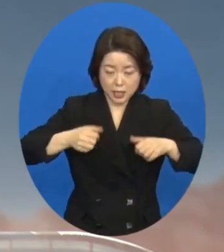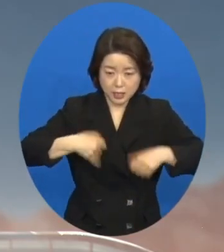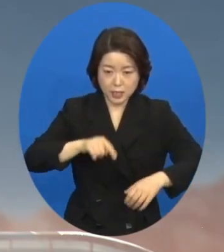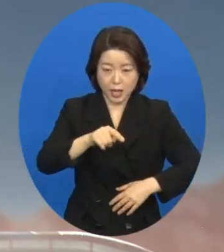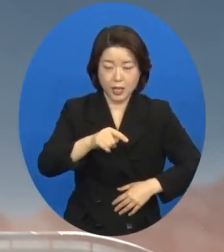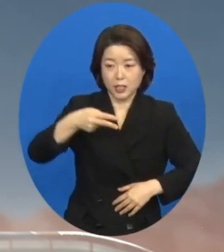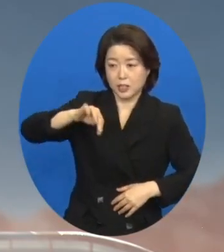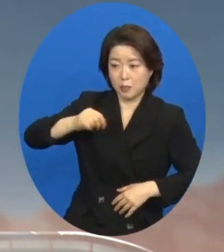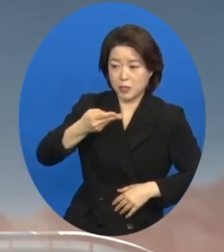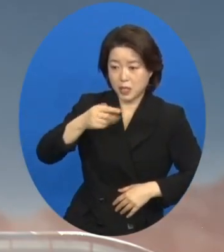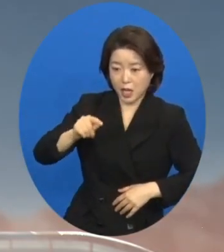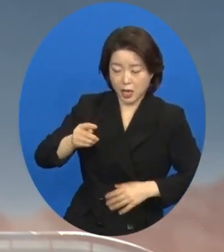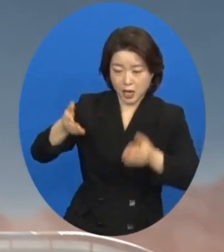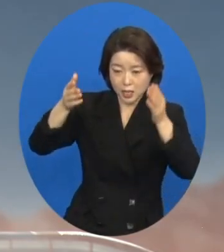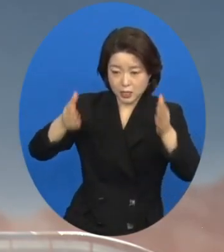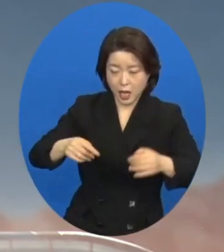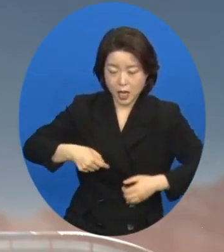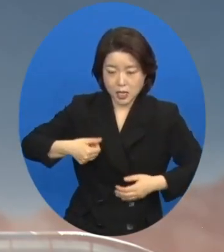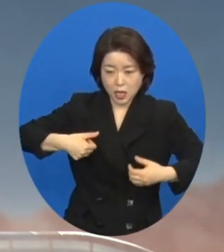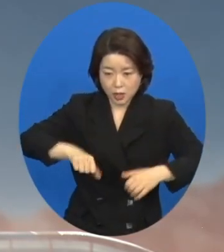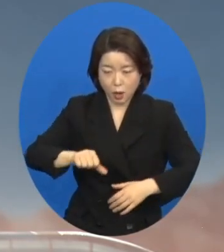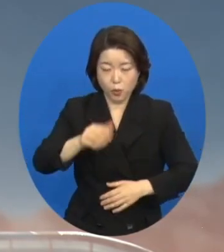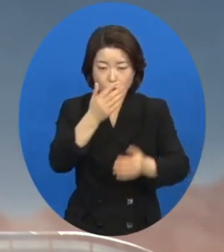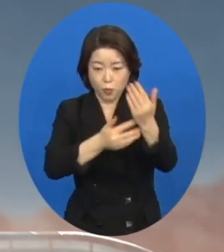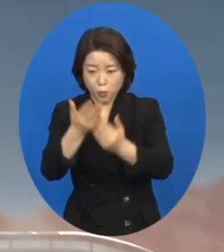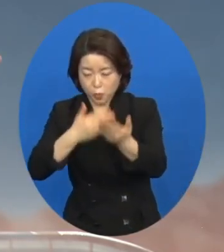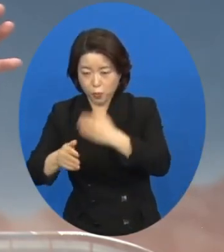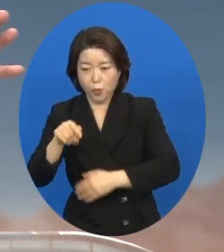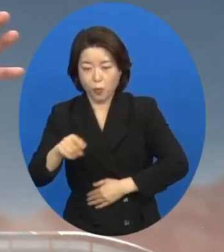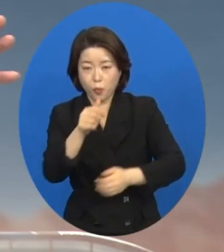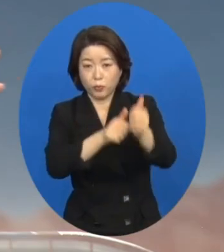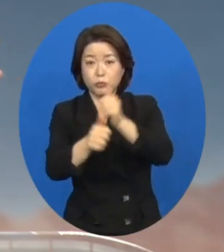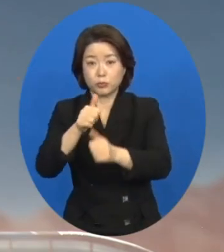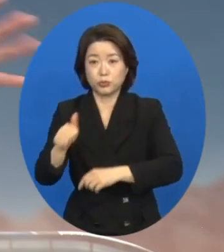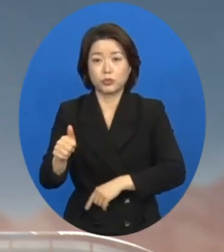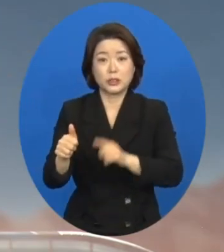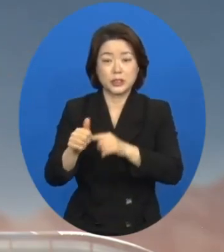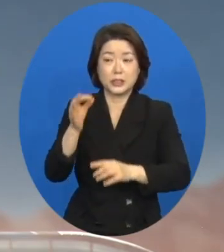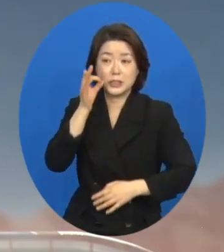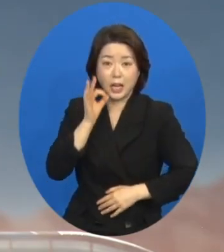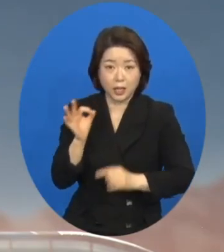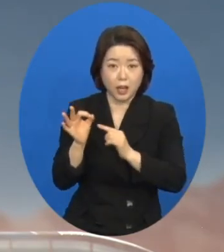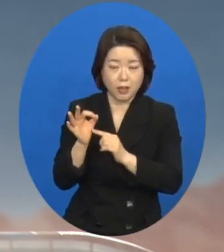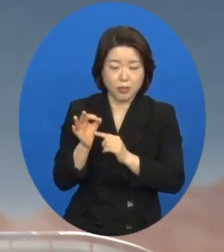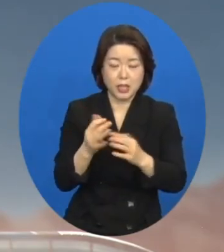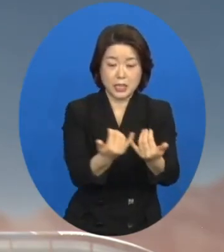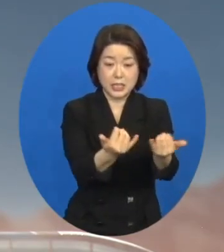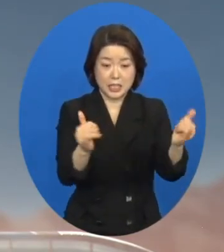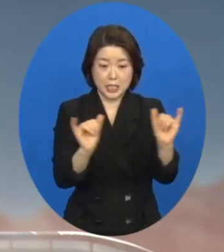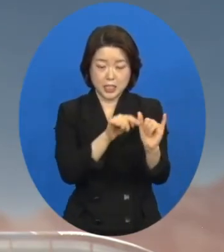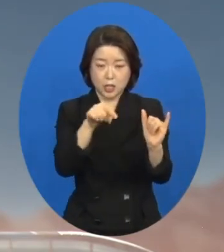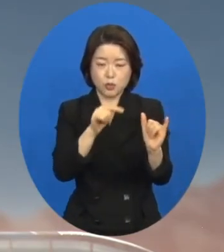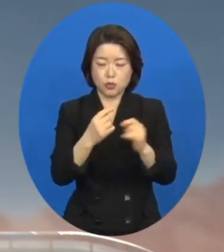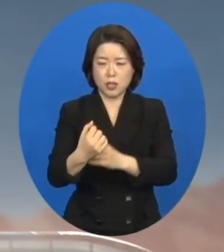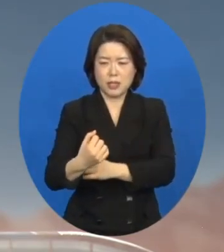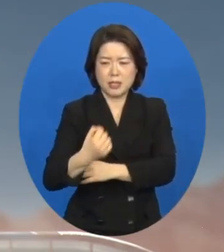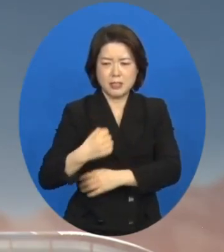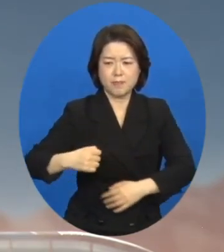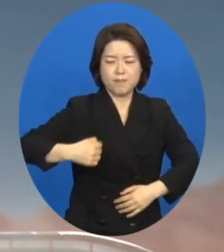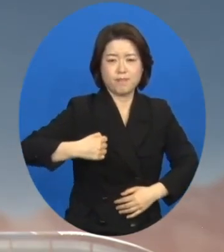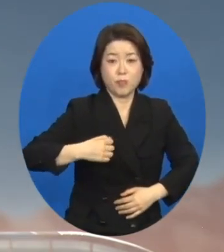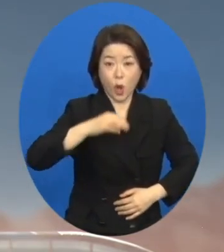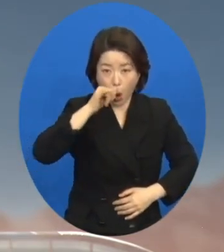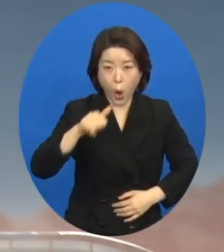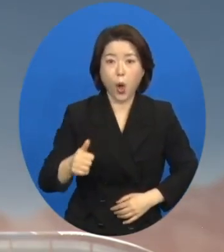사이에 나온 직계 후손이에요. 그러니까 이 이스라엘 공동체의 인싸 중에 인싸고 엘리트인 거예요.